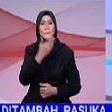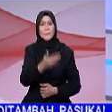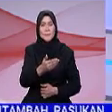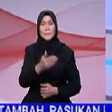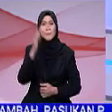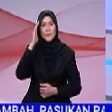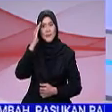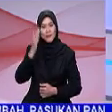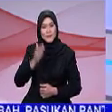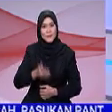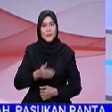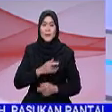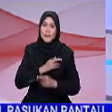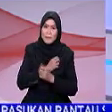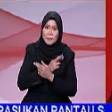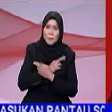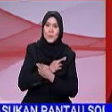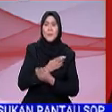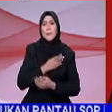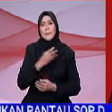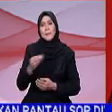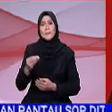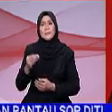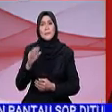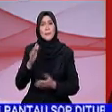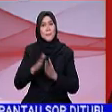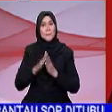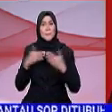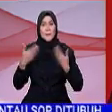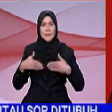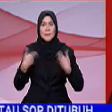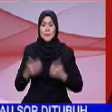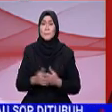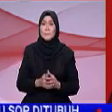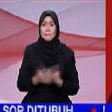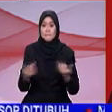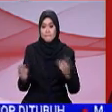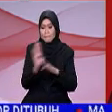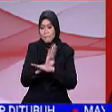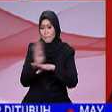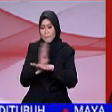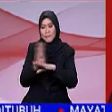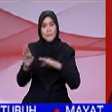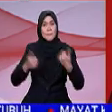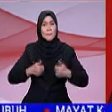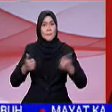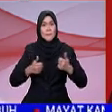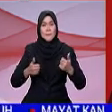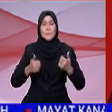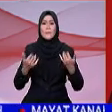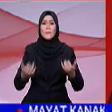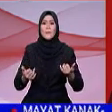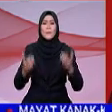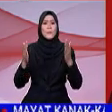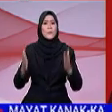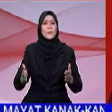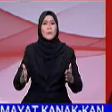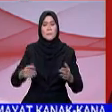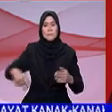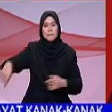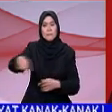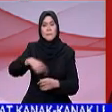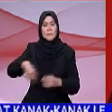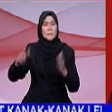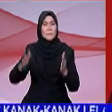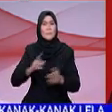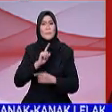Syairul, salam hormat dan salam sejahtera. Dalam kesibukan membuat persiapan Hari Raya Aidilfitri, orang ramai khasnya umat